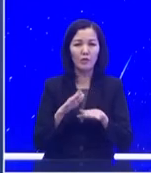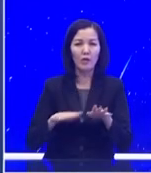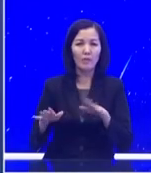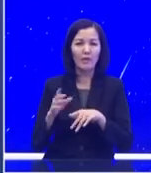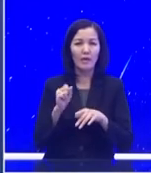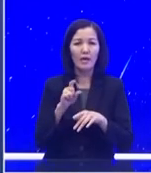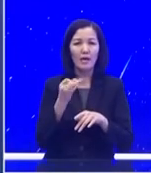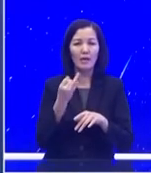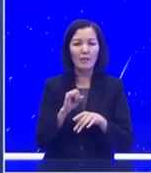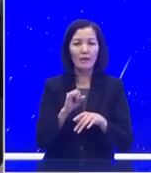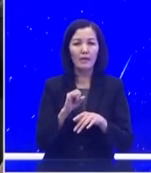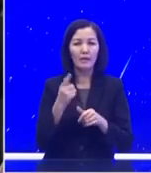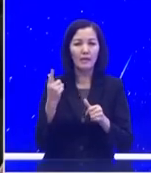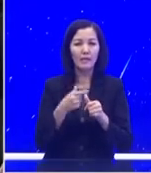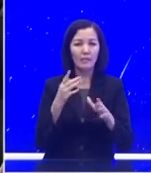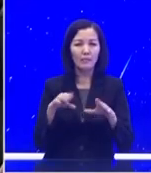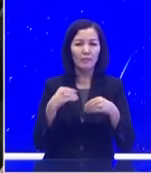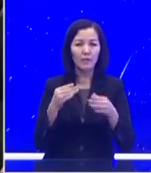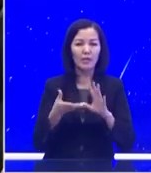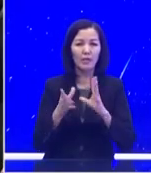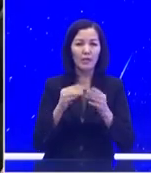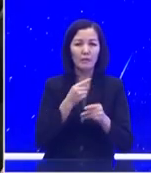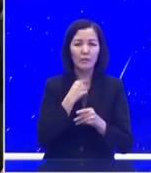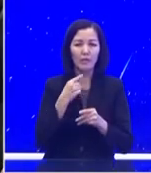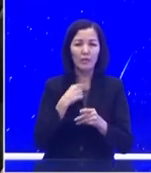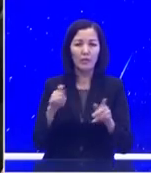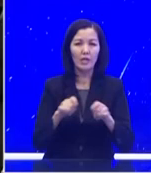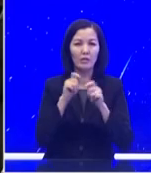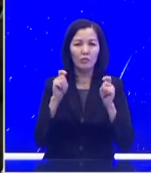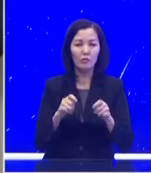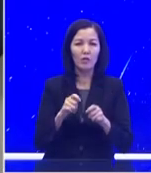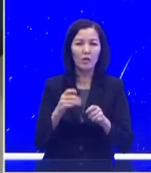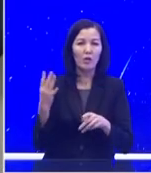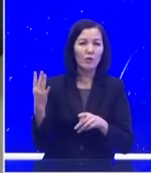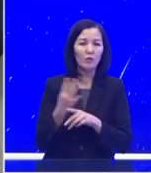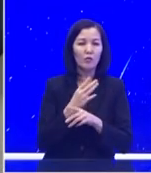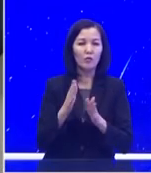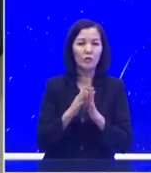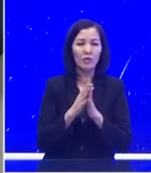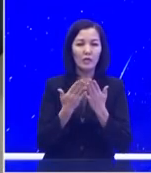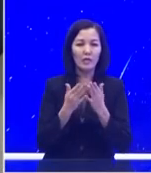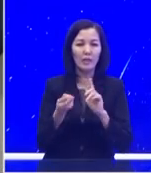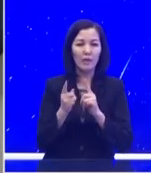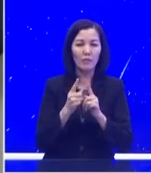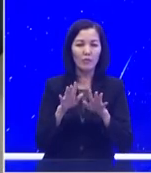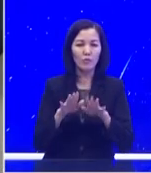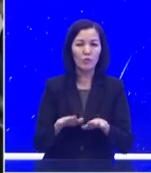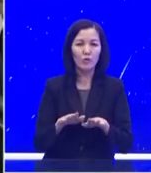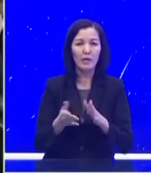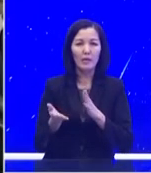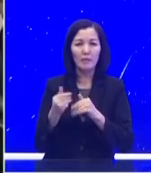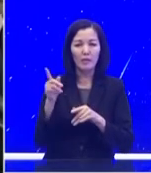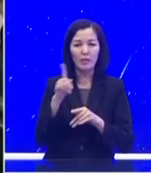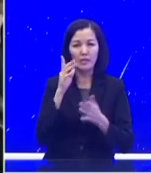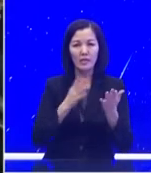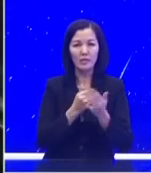аймағына Абай Құнанбайұлының есімін берді. Жалпы Талдықорғанда ашылып отырған бұл 4-ші кітап алмасу орны. Былтыр